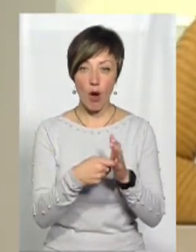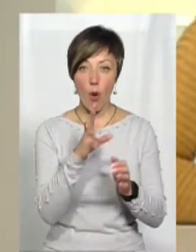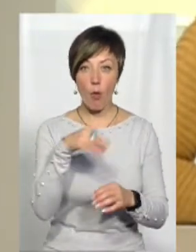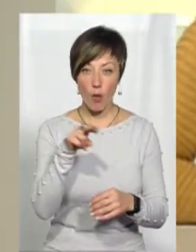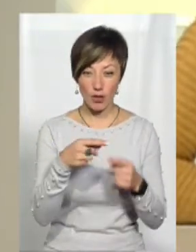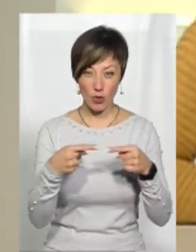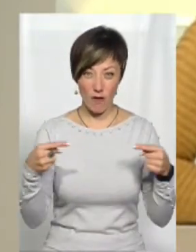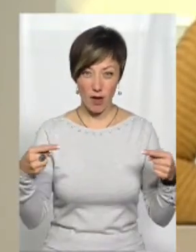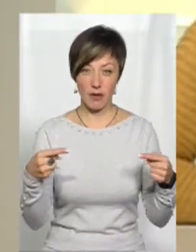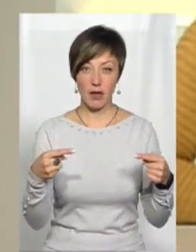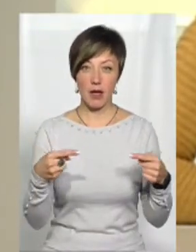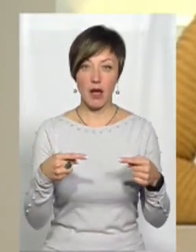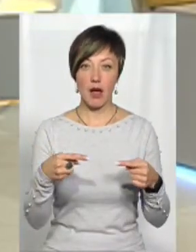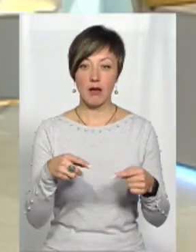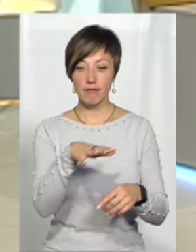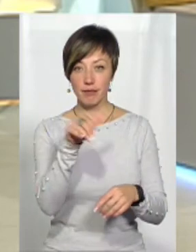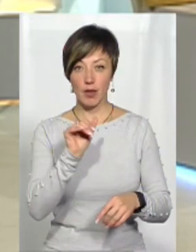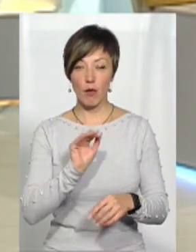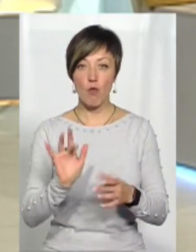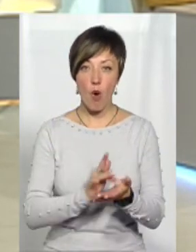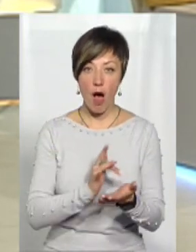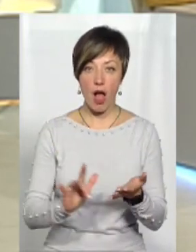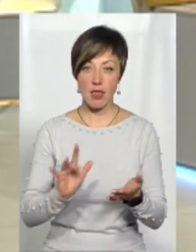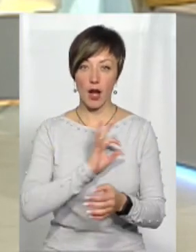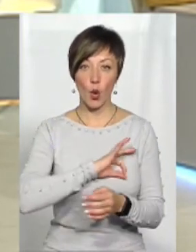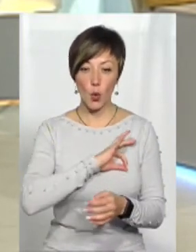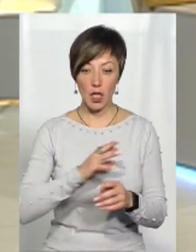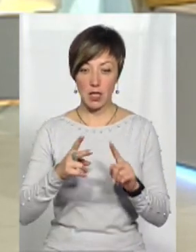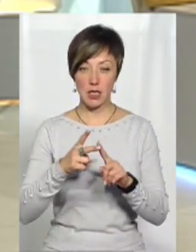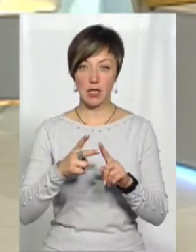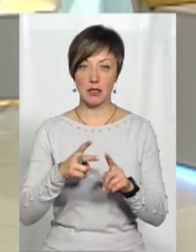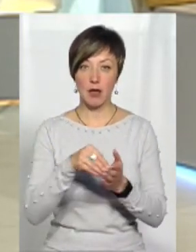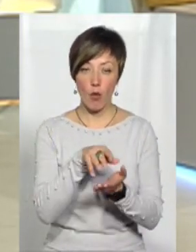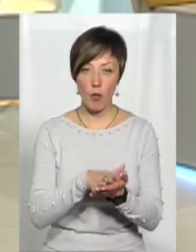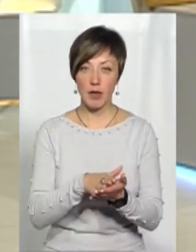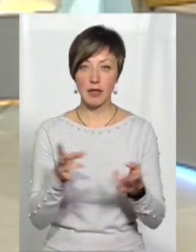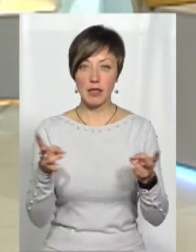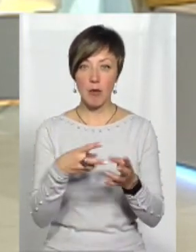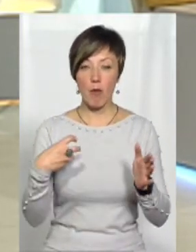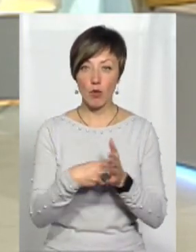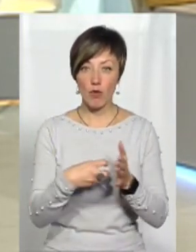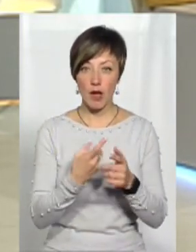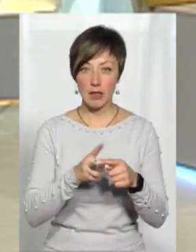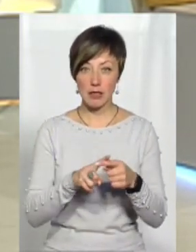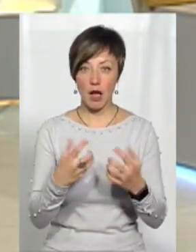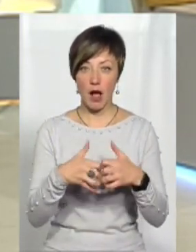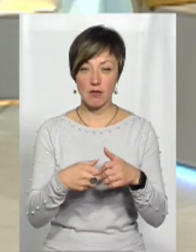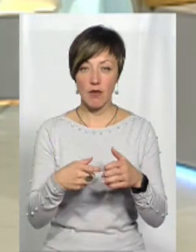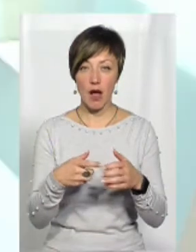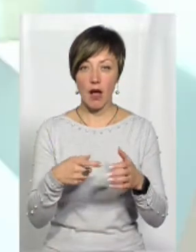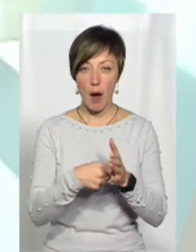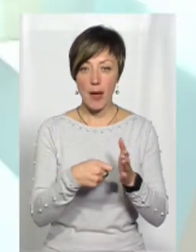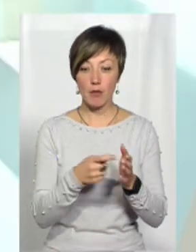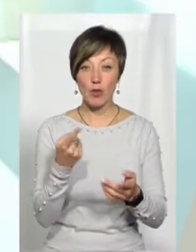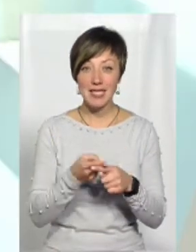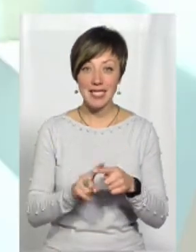товара, значить, найме бухгалтера, найме юриста, от, буде ставити на облік, його треба пломбувати, той касовий апарат. Потрібно ще